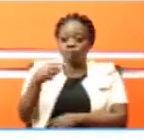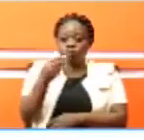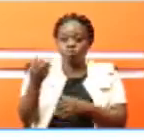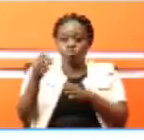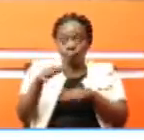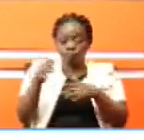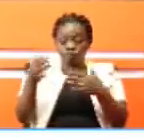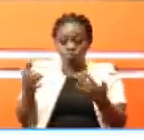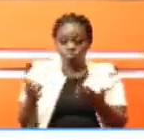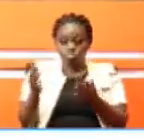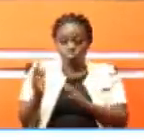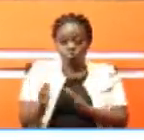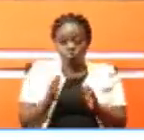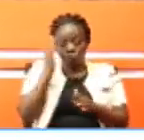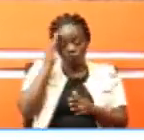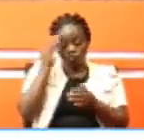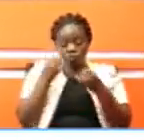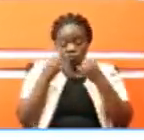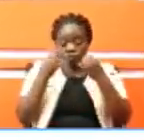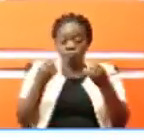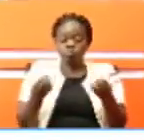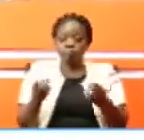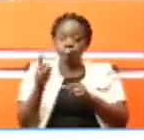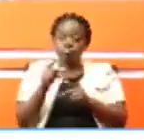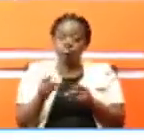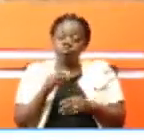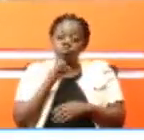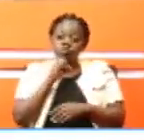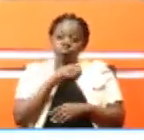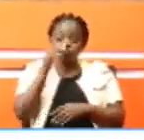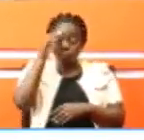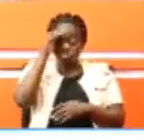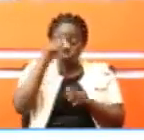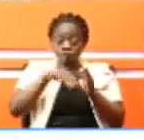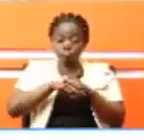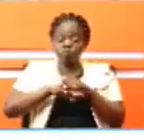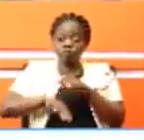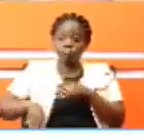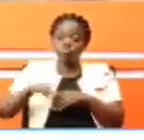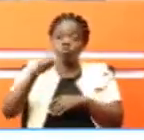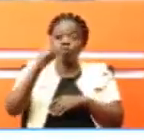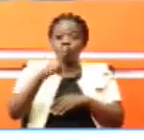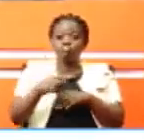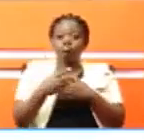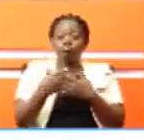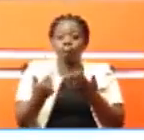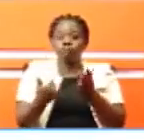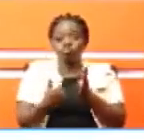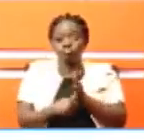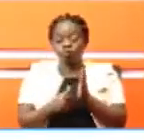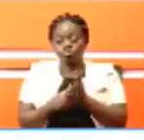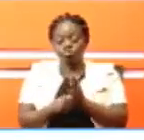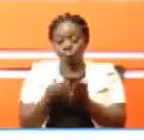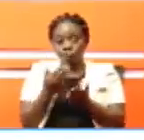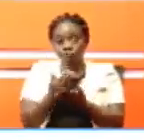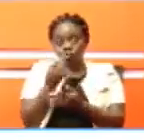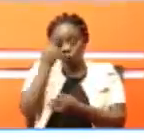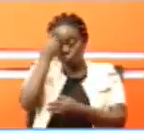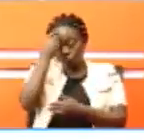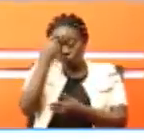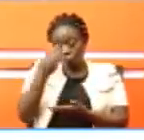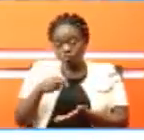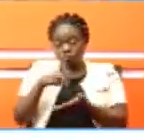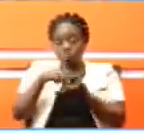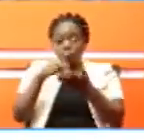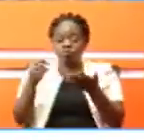za kumanya bimukwatako. Abadduukiriza bakukulumidde poliisi olw'okulwawo okutuuka awagudde obuzibu bwe bati ne basaba gavumenti okusitulamu erwanyisa